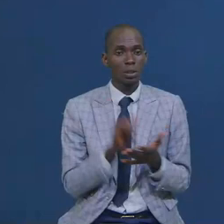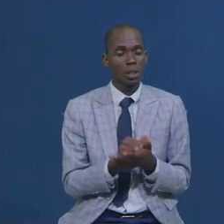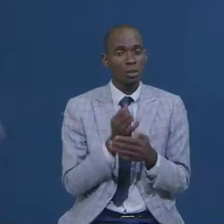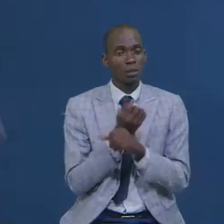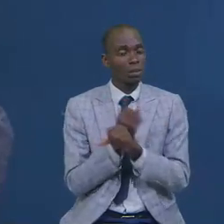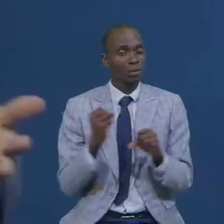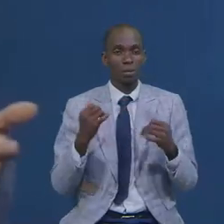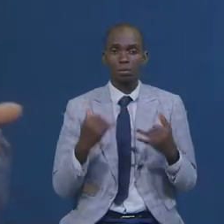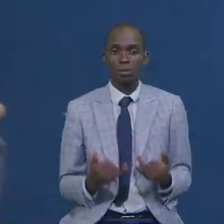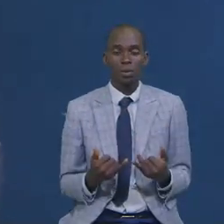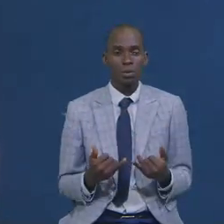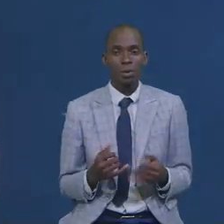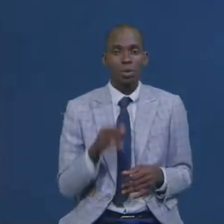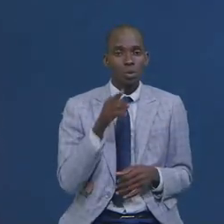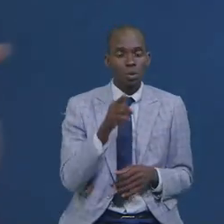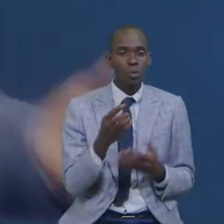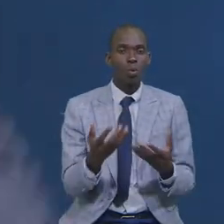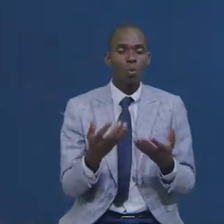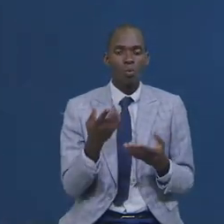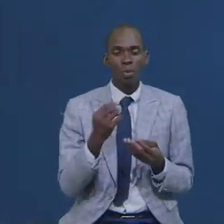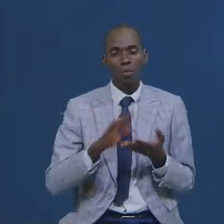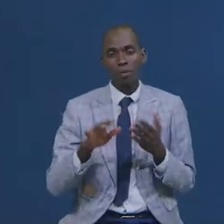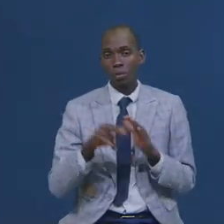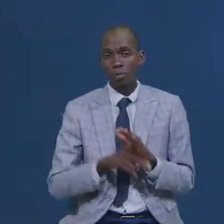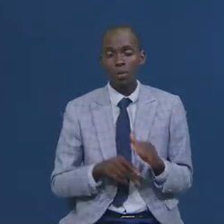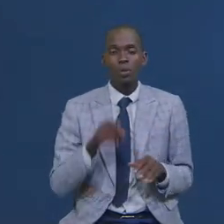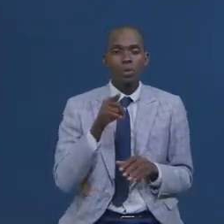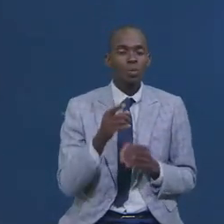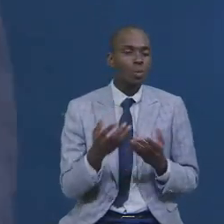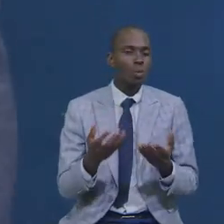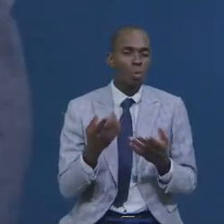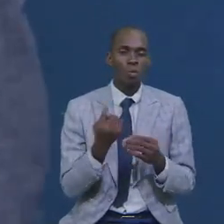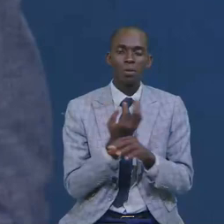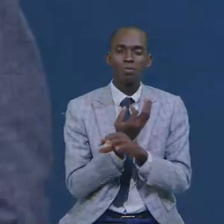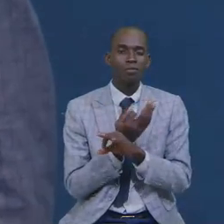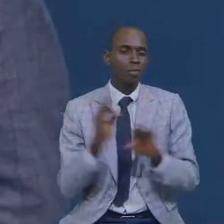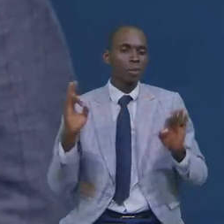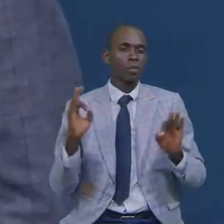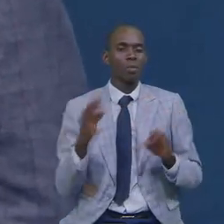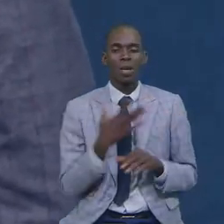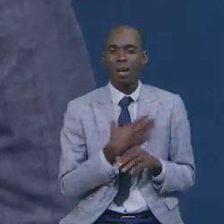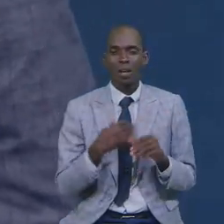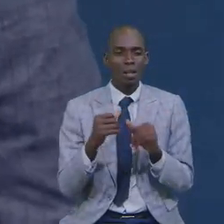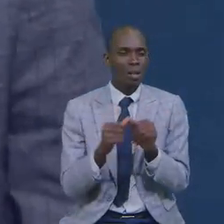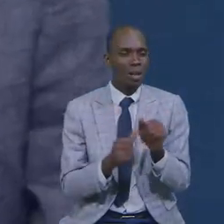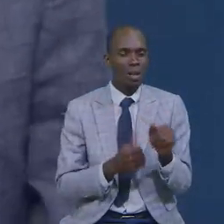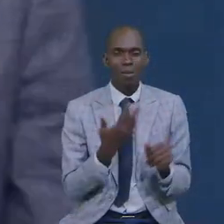tu veux se saluer maintenant tu veux le pardon tu veux la libération